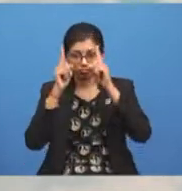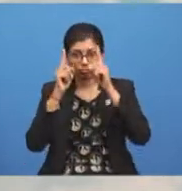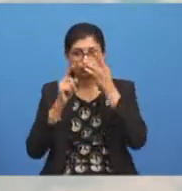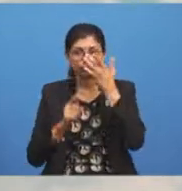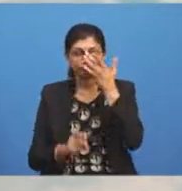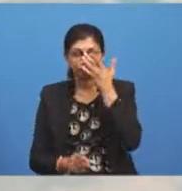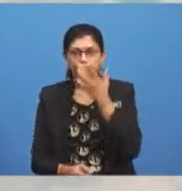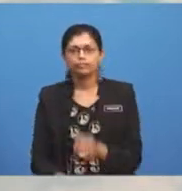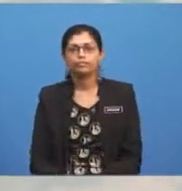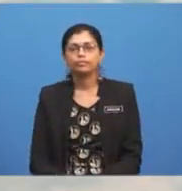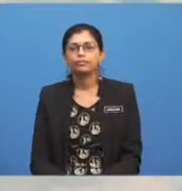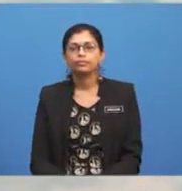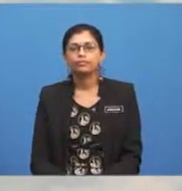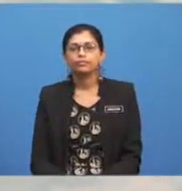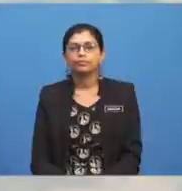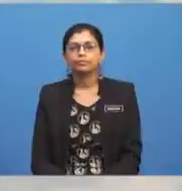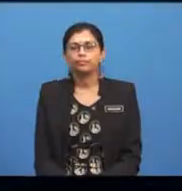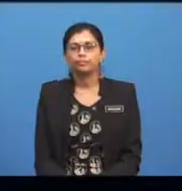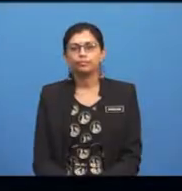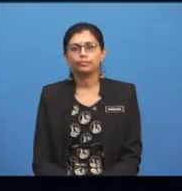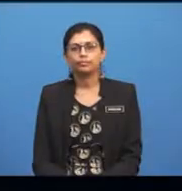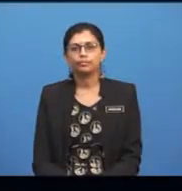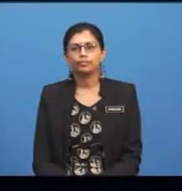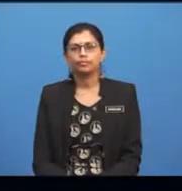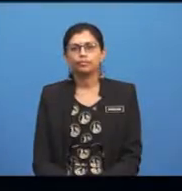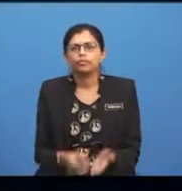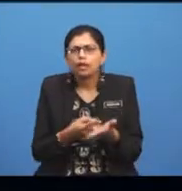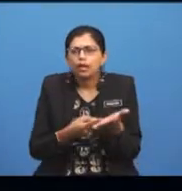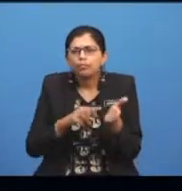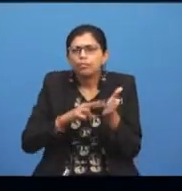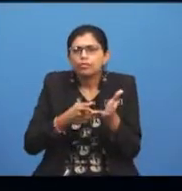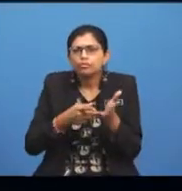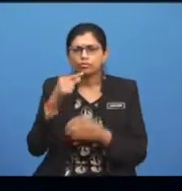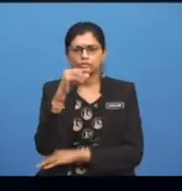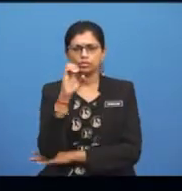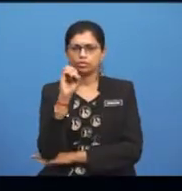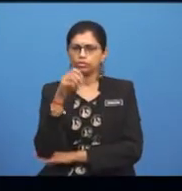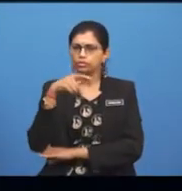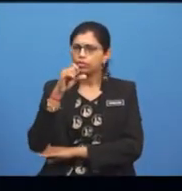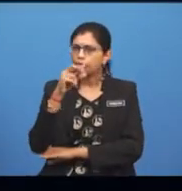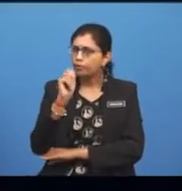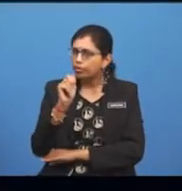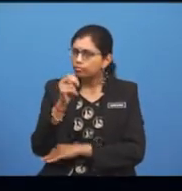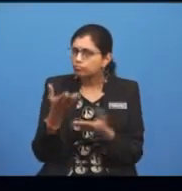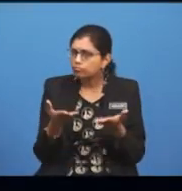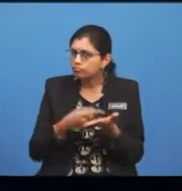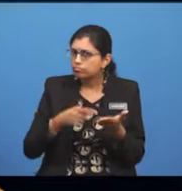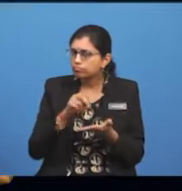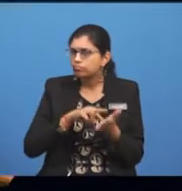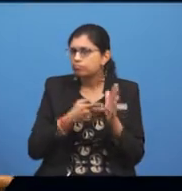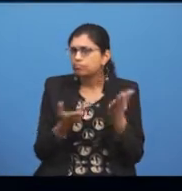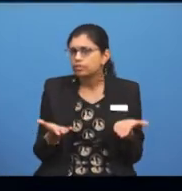satelit bukan geopegun. Apa itu satelit geopegun? Dan apa